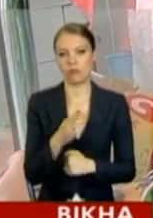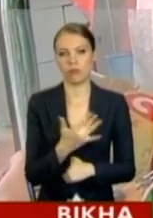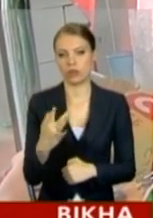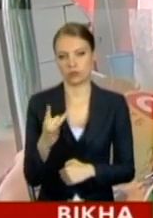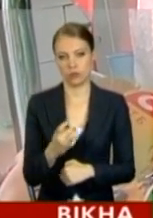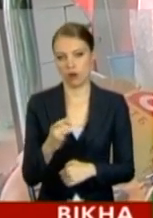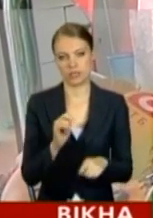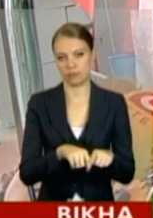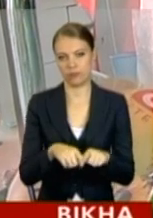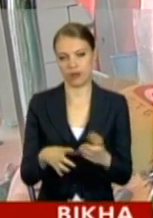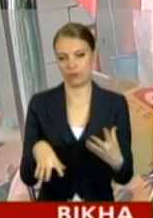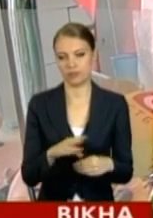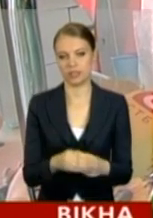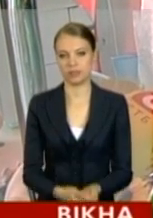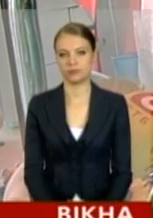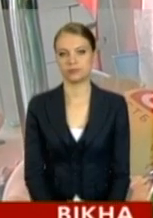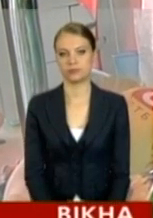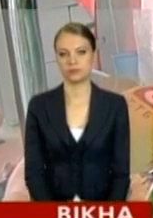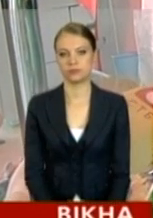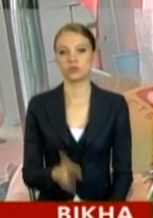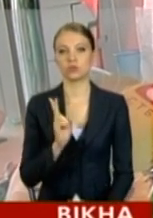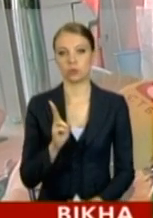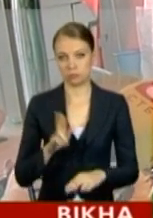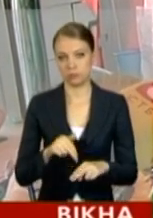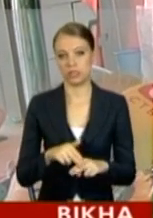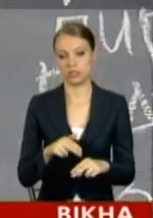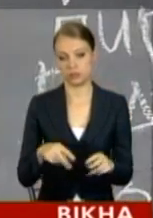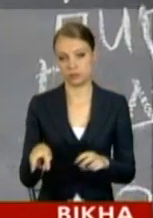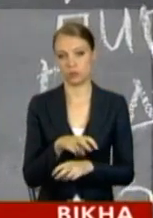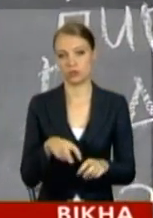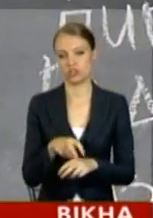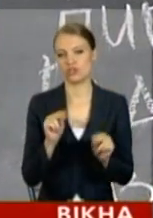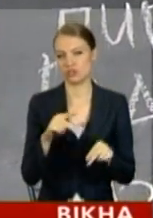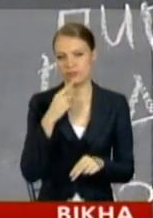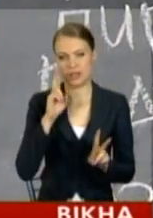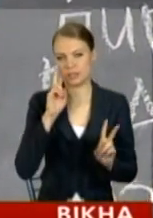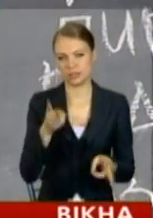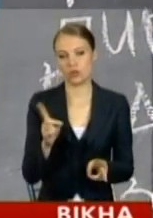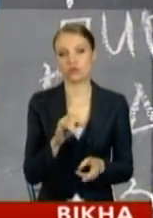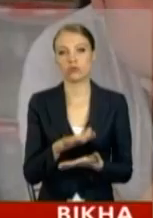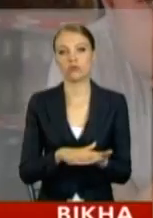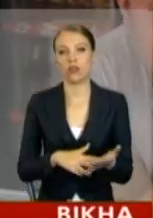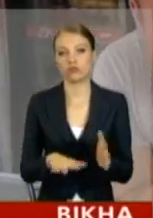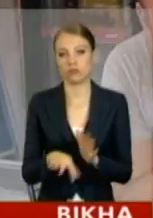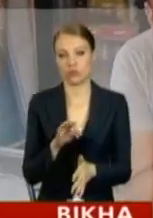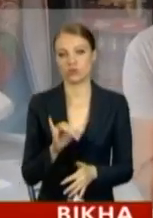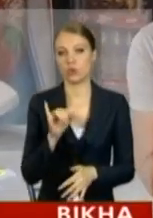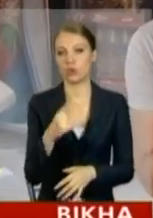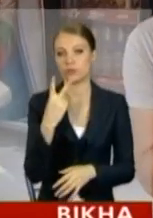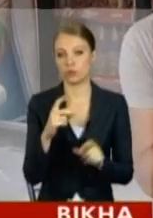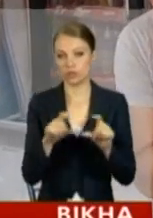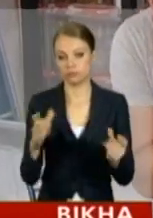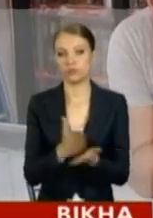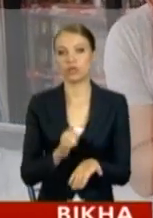разів, перевіряють всіх. Ну, міліція з РОВД теж ходять. Чесно говоря, не знаю, що з цього вийде. У 2 заведений